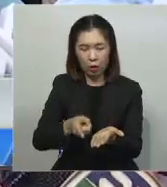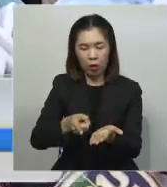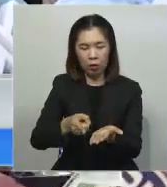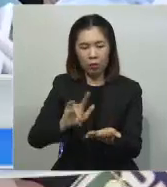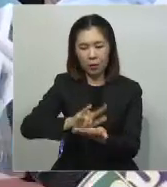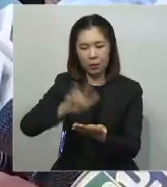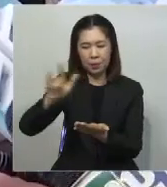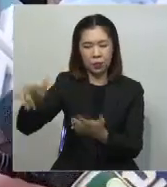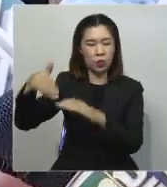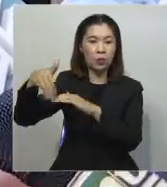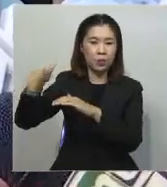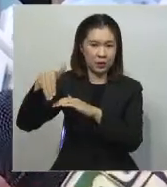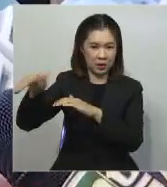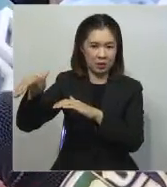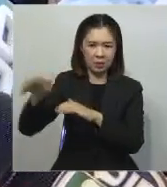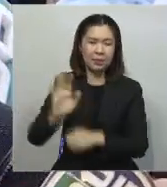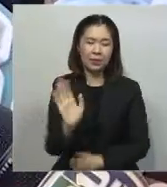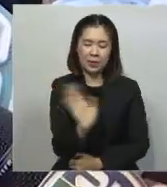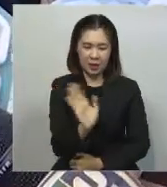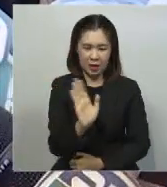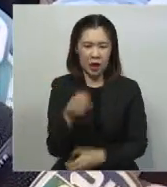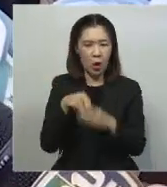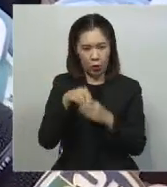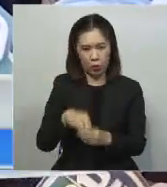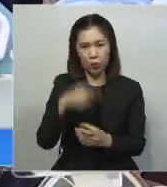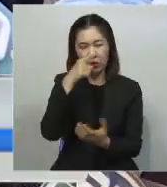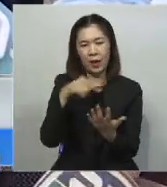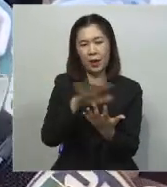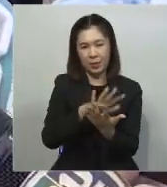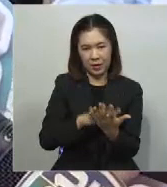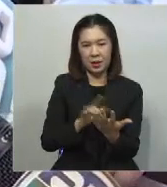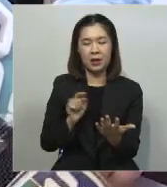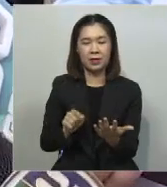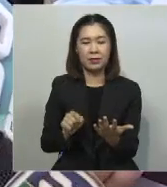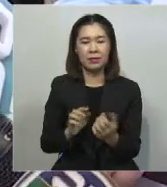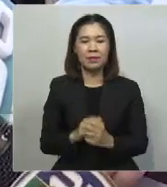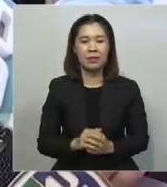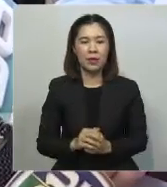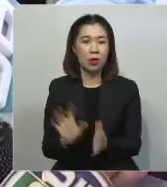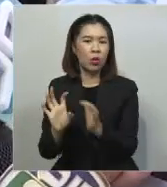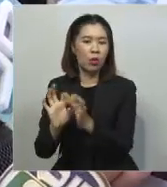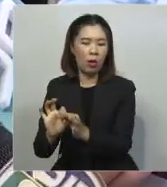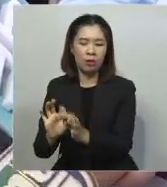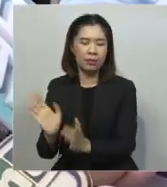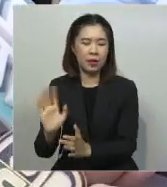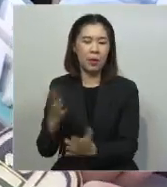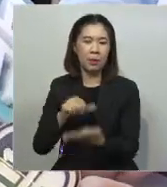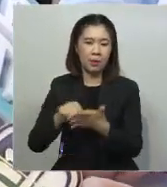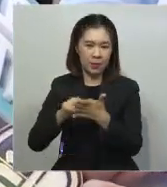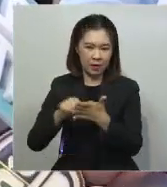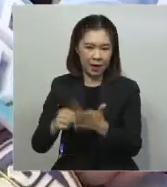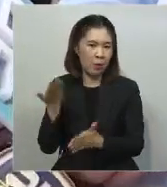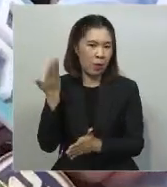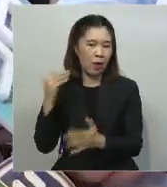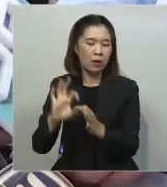เนี่ยเป็นคนอยู่ต่างประเทศเท่านั้นไม่ใช่คนที่อยู่เมืองไทยด้วยเขาก็เลยเป็นล็อก นะก็ต้องปลดออกนะเมื่อวานนี้ก็แก้ไขเรียบ